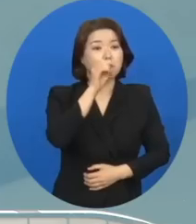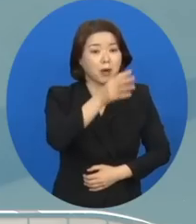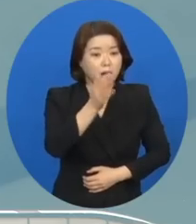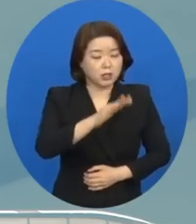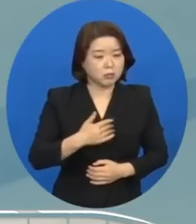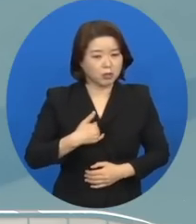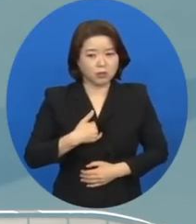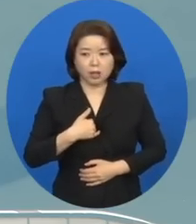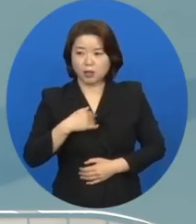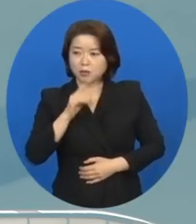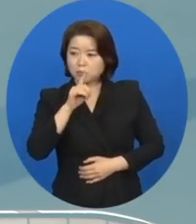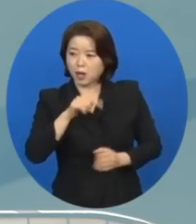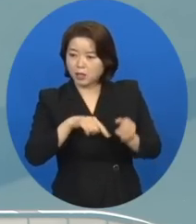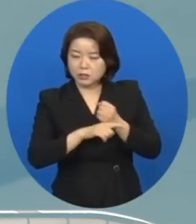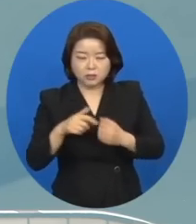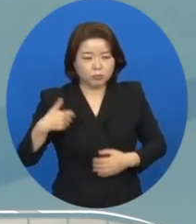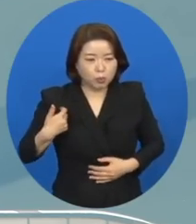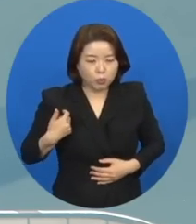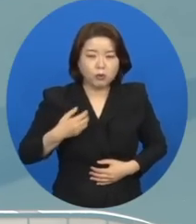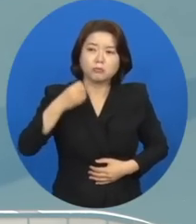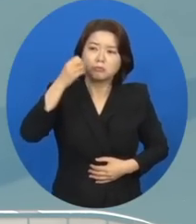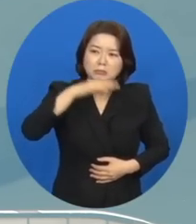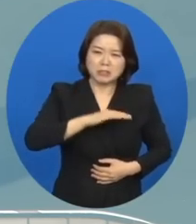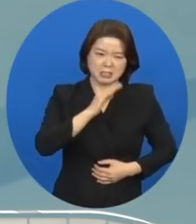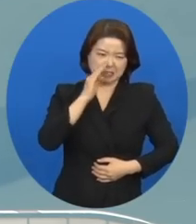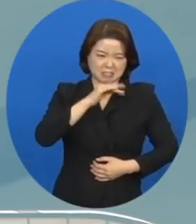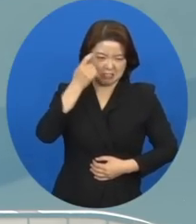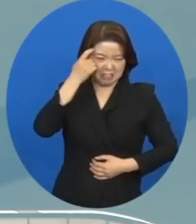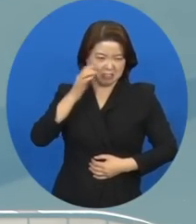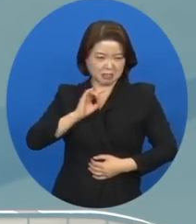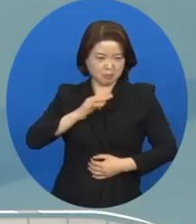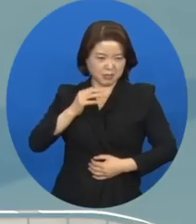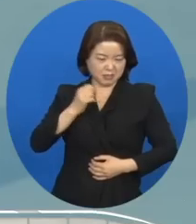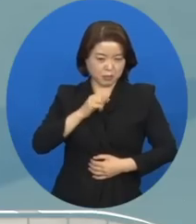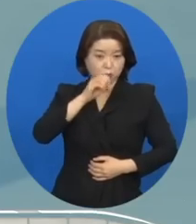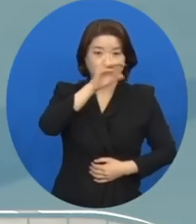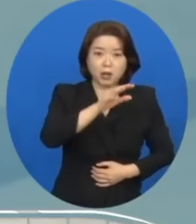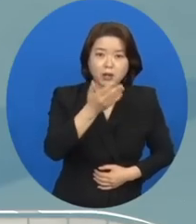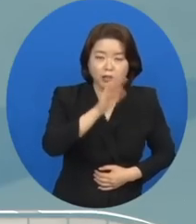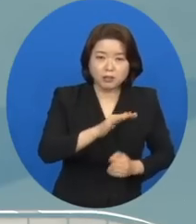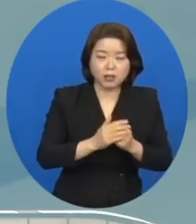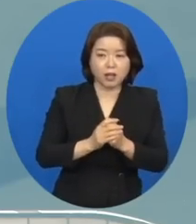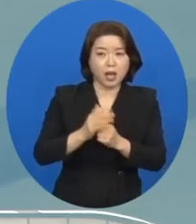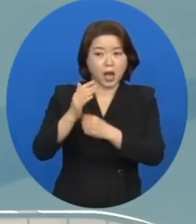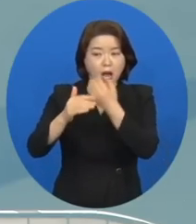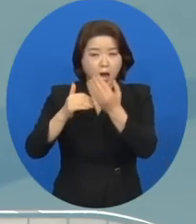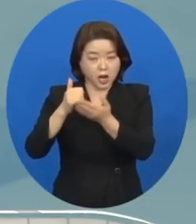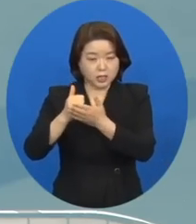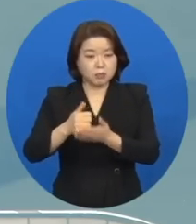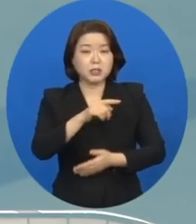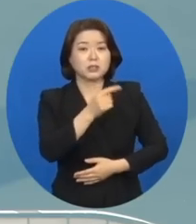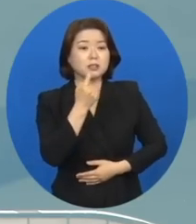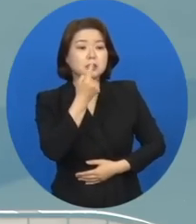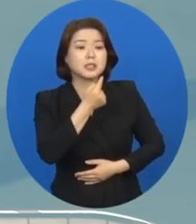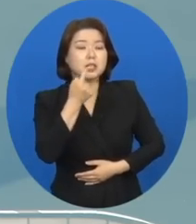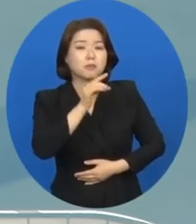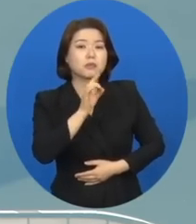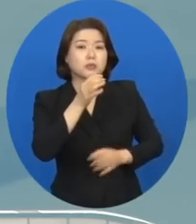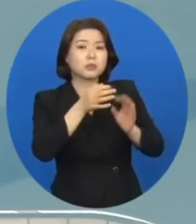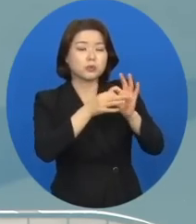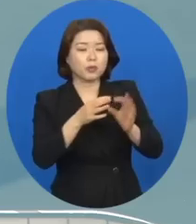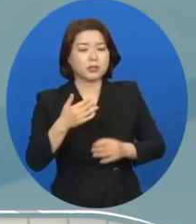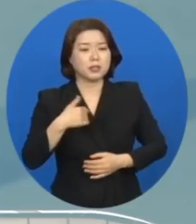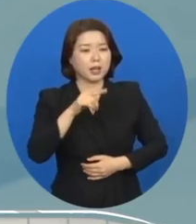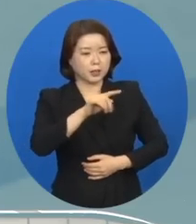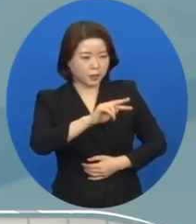하고 있는지도 모르고 그저 악한 생각으로 한 것인데 하나님은 그의 입술을 통해서 내가 어떻게